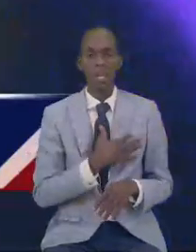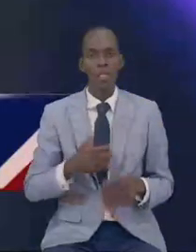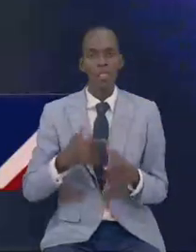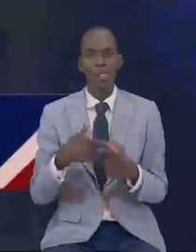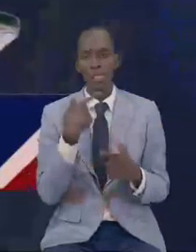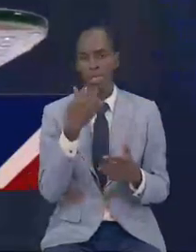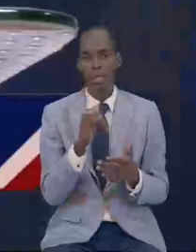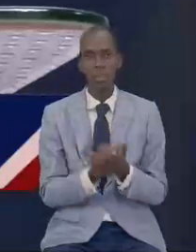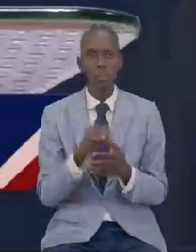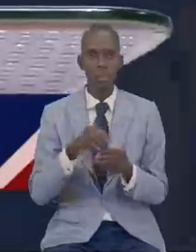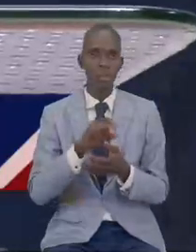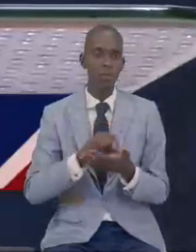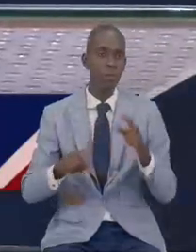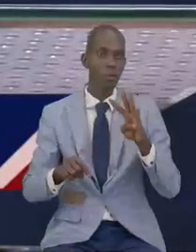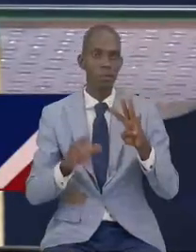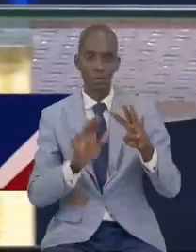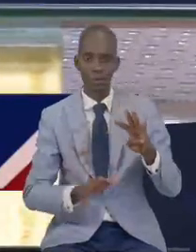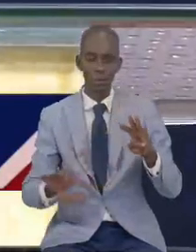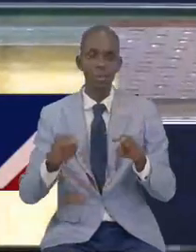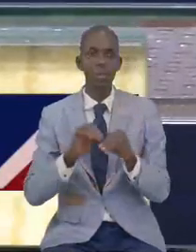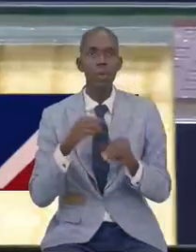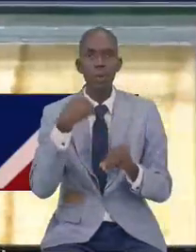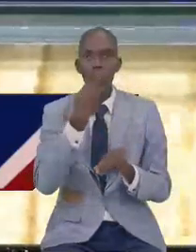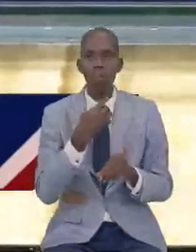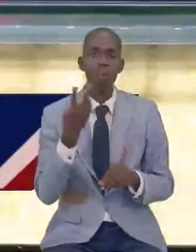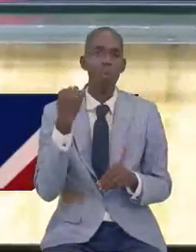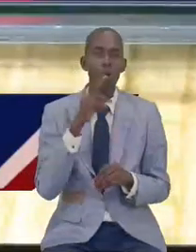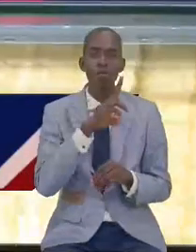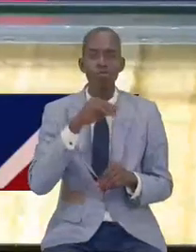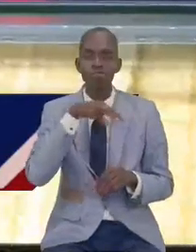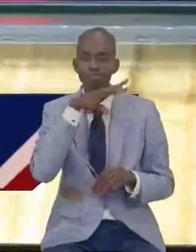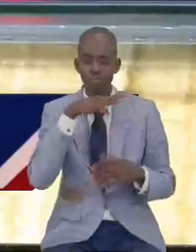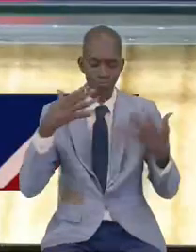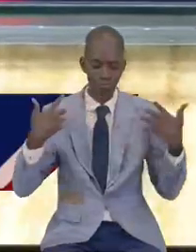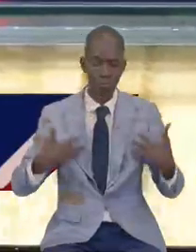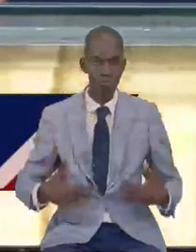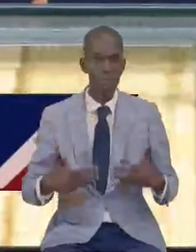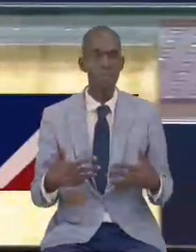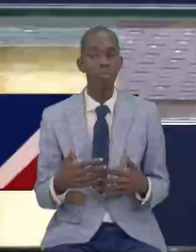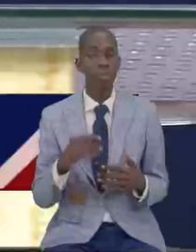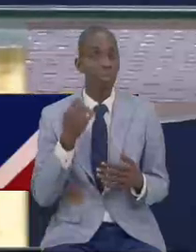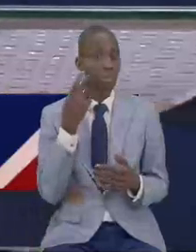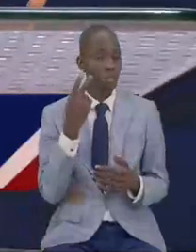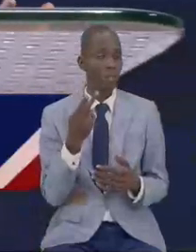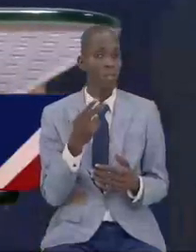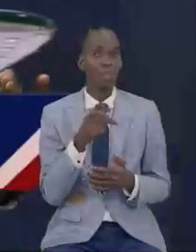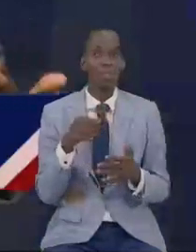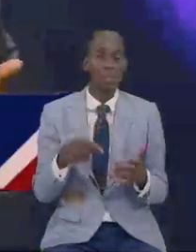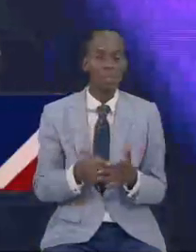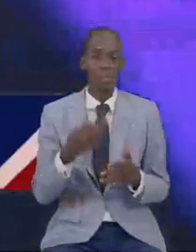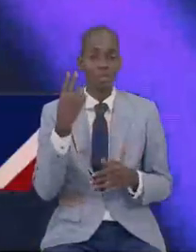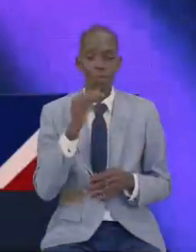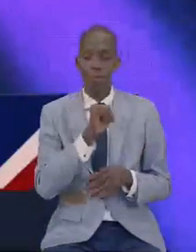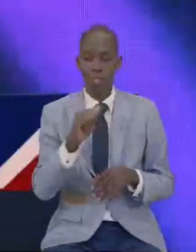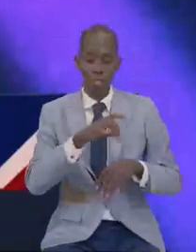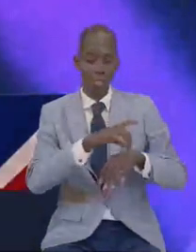verset 4 nous dit, de jeunes garçons sans défaut corporel. Ceci, il est un